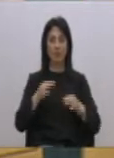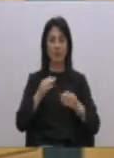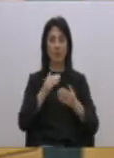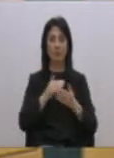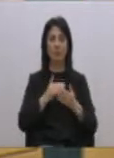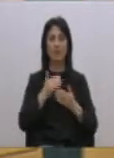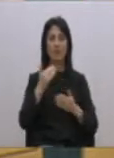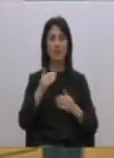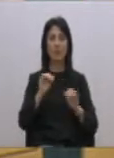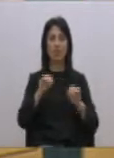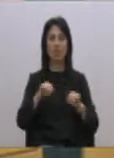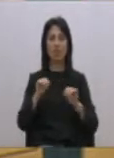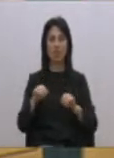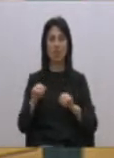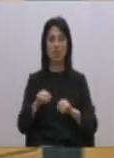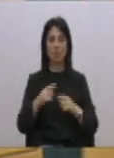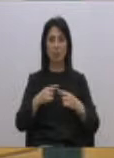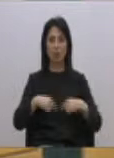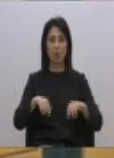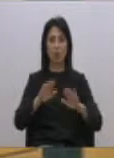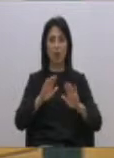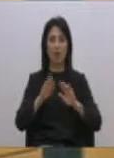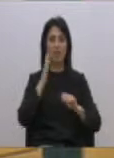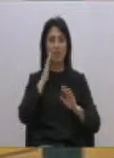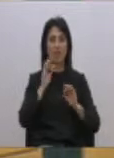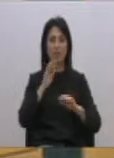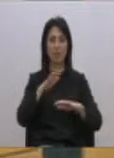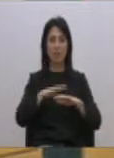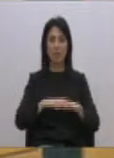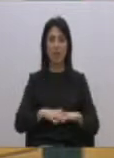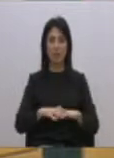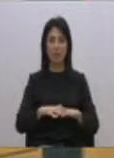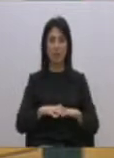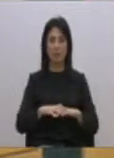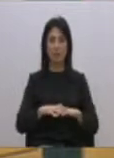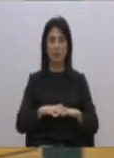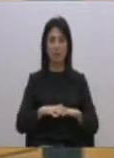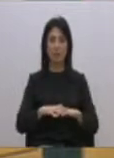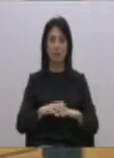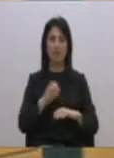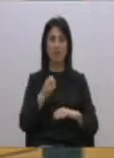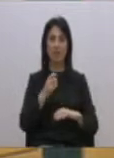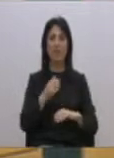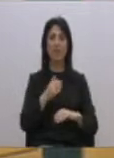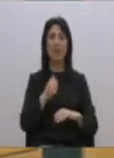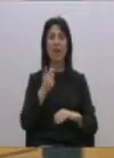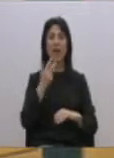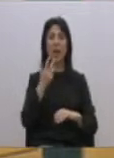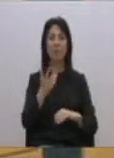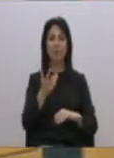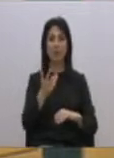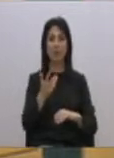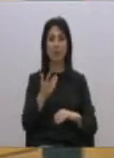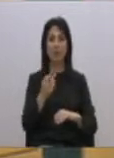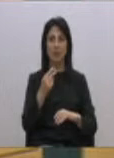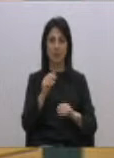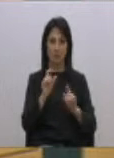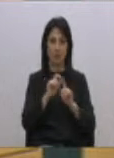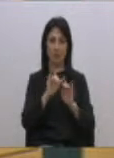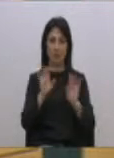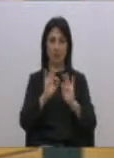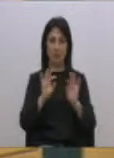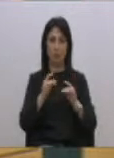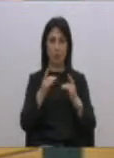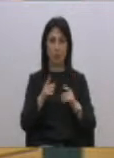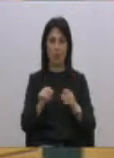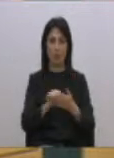სისტემის შესაძლებლობებისა და ორგანიზების სამართლებრივი ბაზა. კიდევ მინდა რამდენიმე ციტატა მოგიტანოთ უბრალოდ